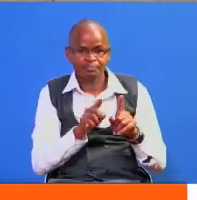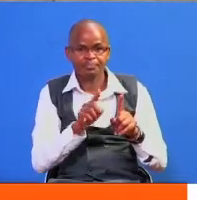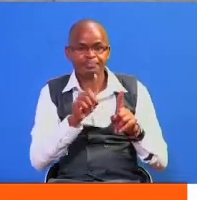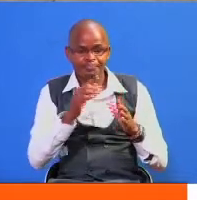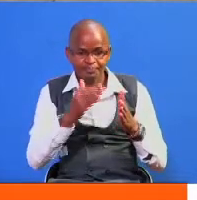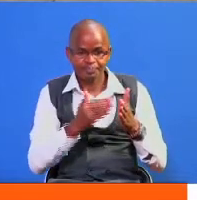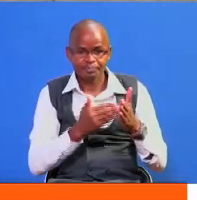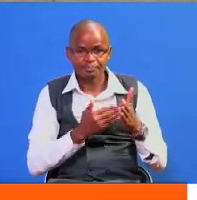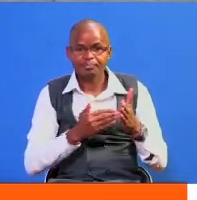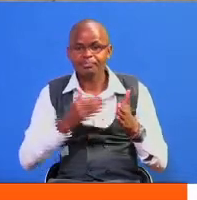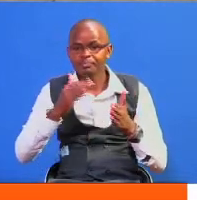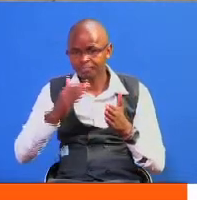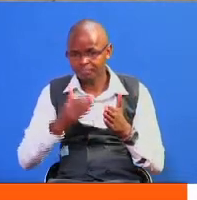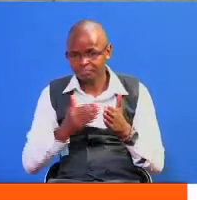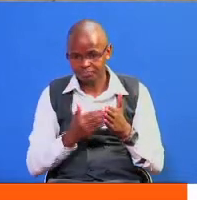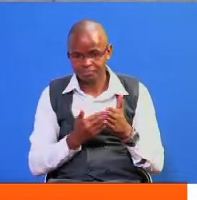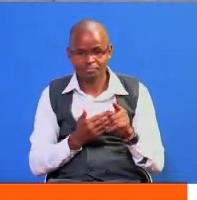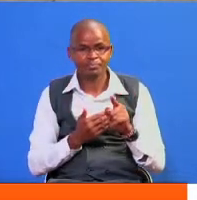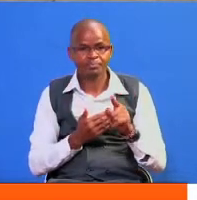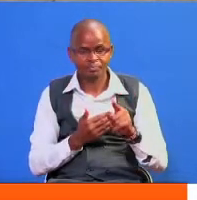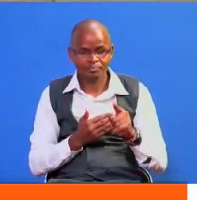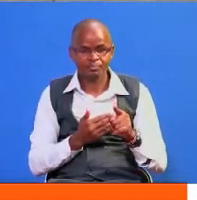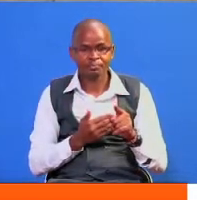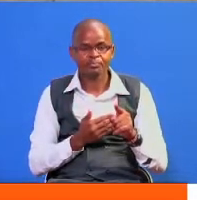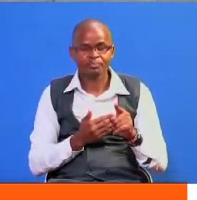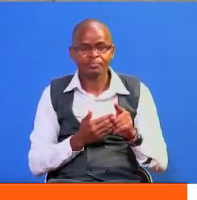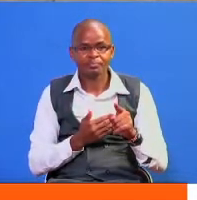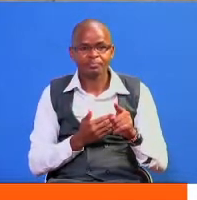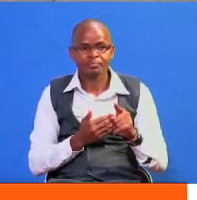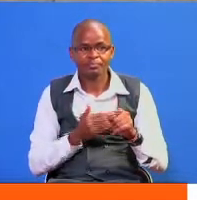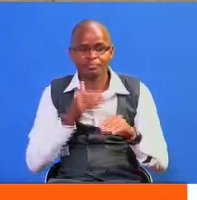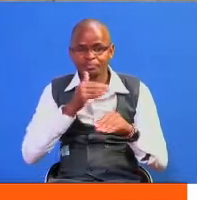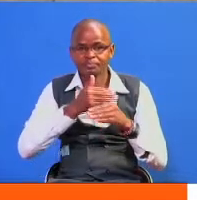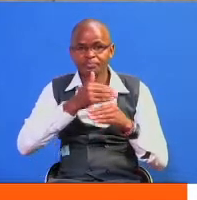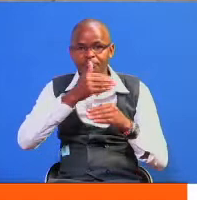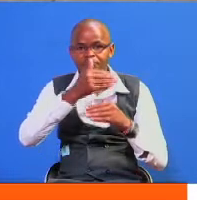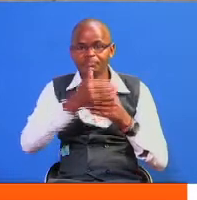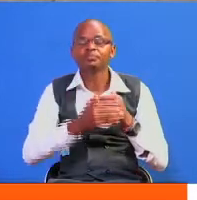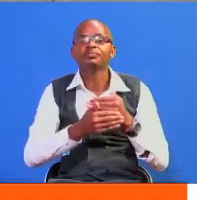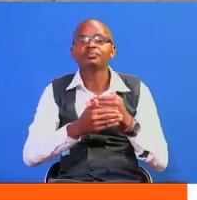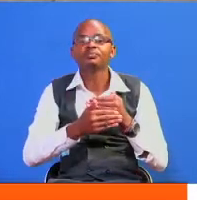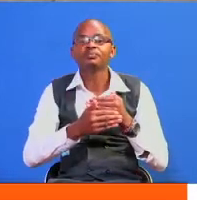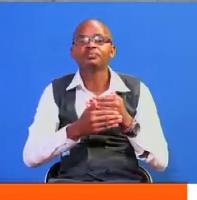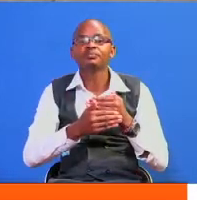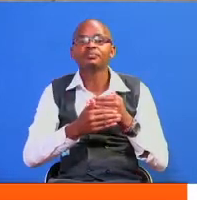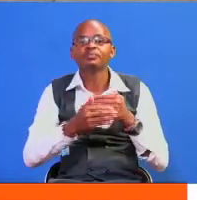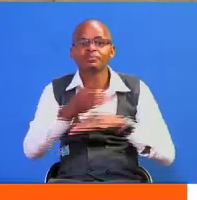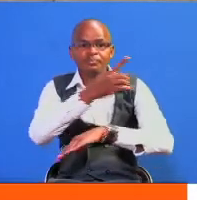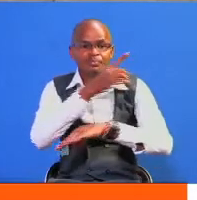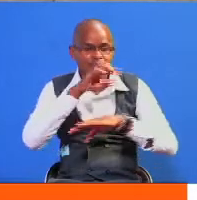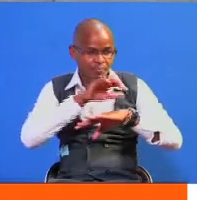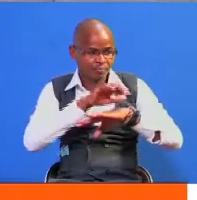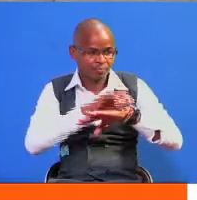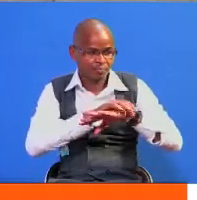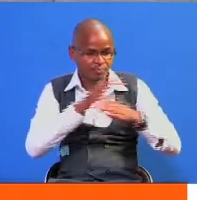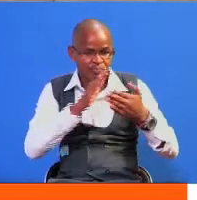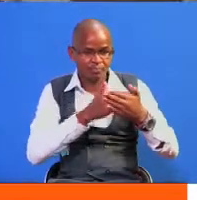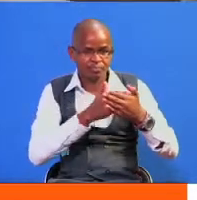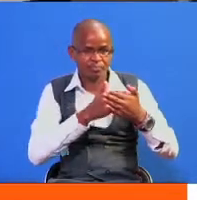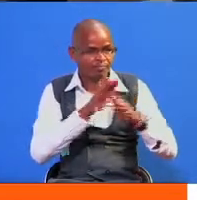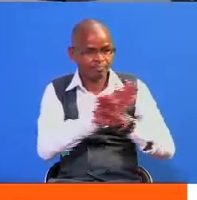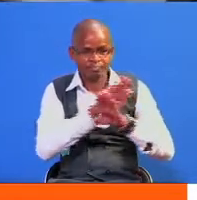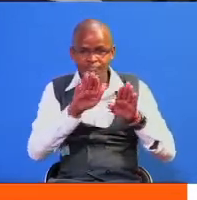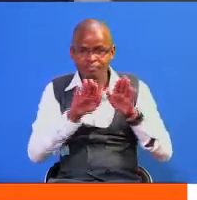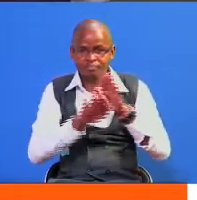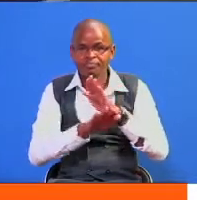vile ukiweka song the following day unapata anaimba yote.